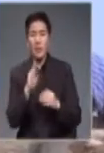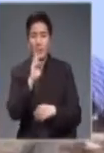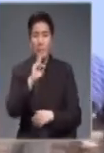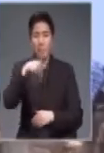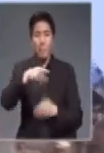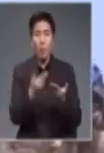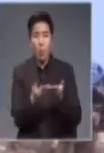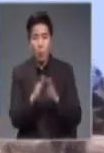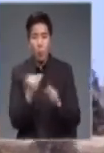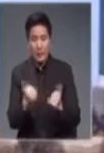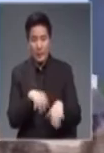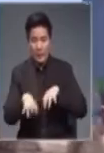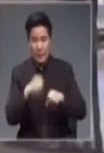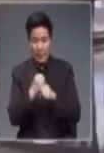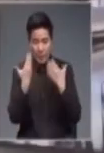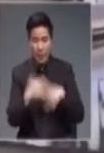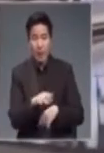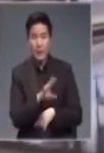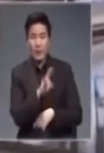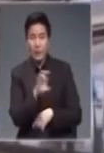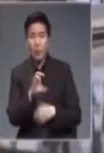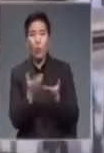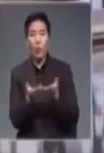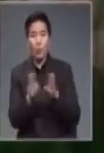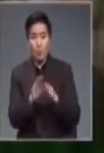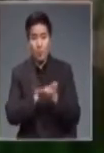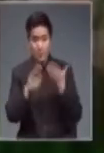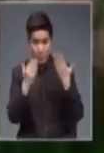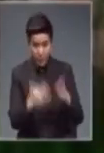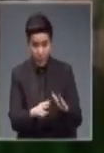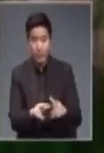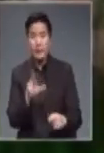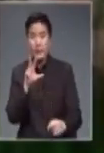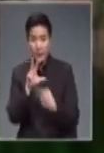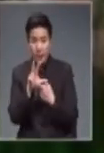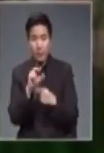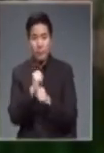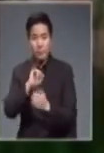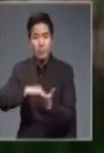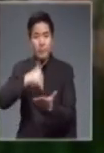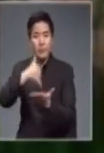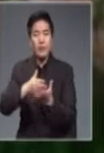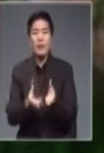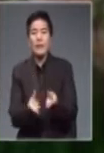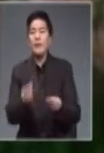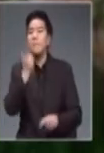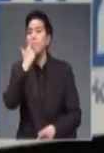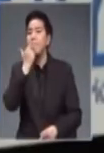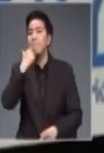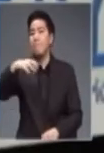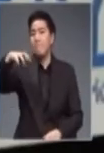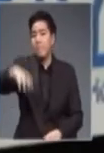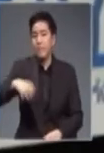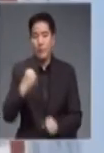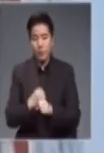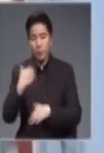างที่ทำให้เกษตรกรอาจจะมีหนี้สินเพิ่มขึ้นซึ่งก็ต้องแก้กันไปนะครับอันนี้เป็นปัญหาเดิมๆอยู่แต่เราจะต้องมีการปรับรูปแบบใน